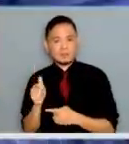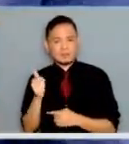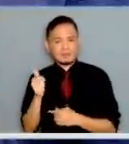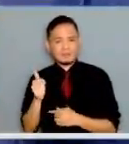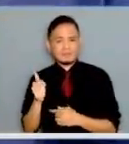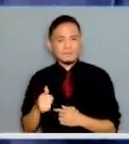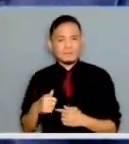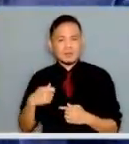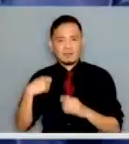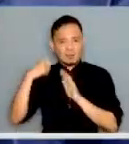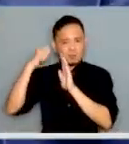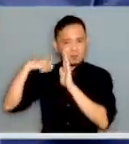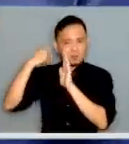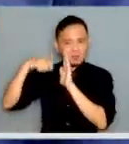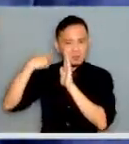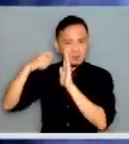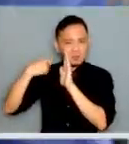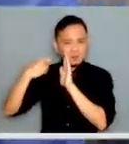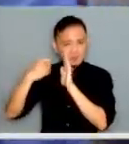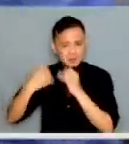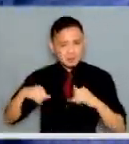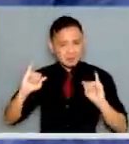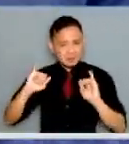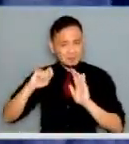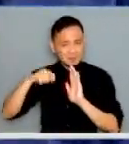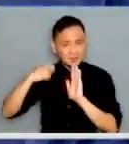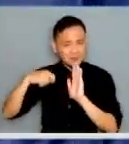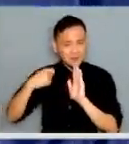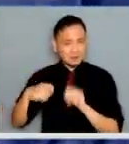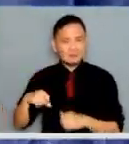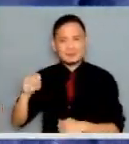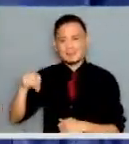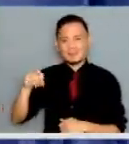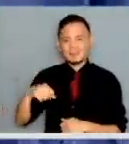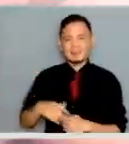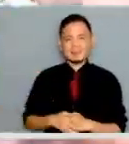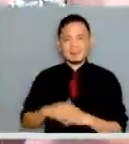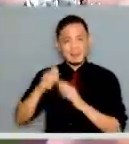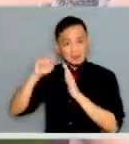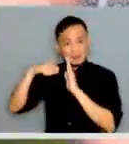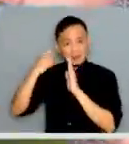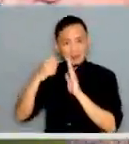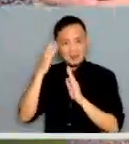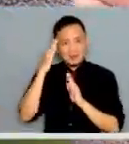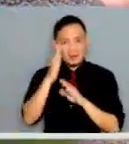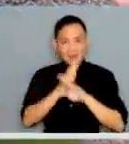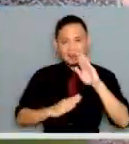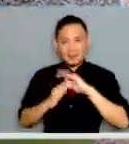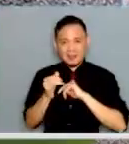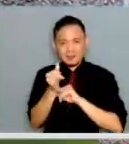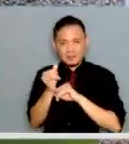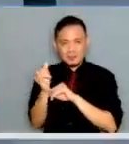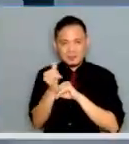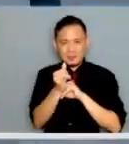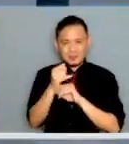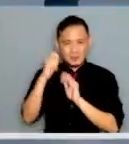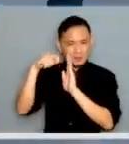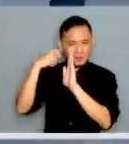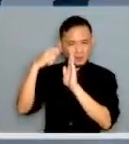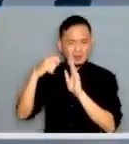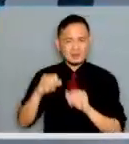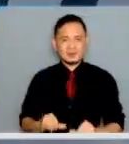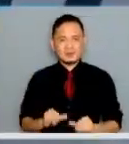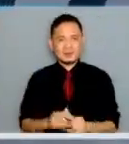ba? Yes. So, ngayon, manual pa rin ba? Still very much so. I love it! Yes. Still 90s. 90s. Set